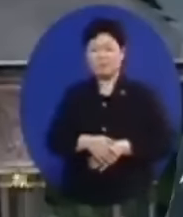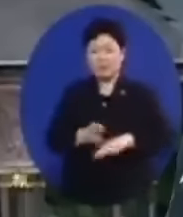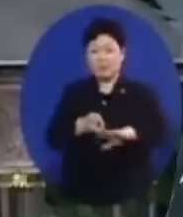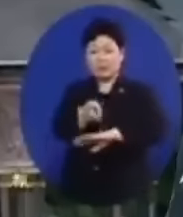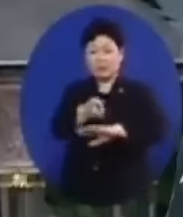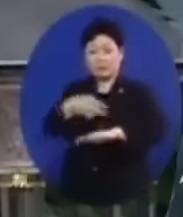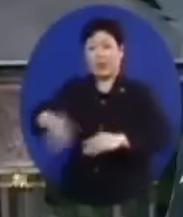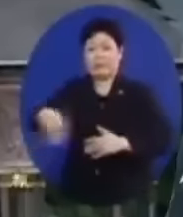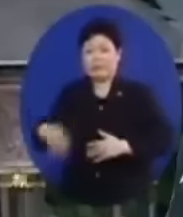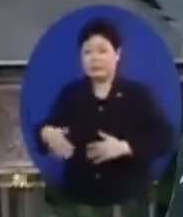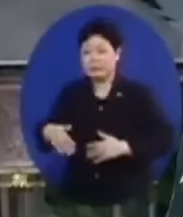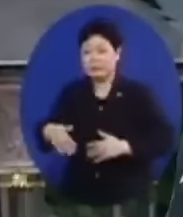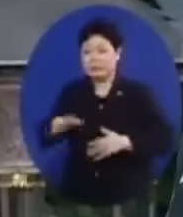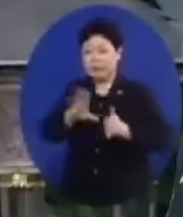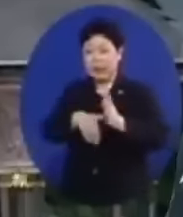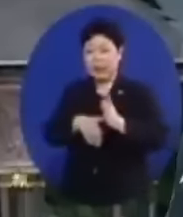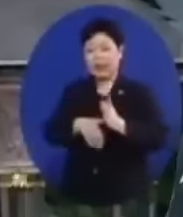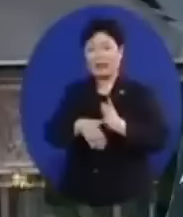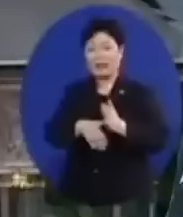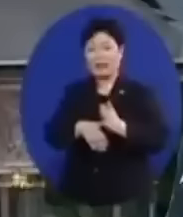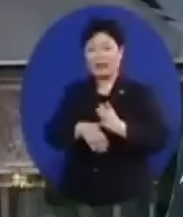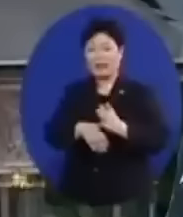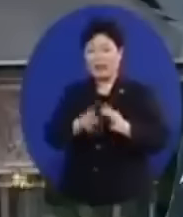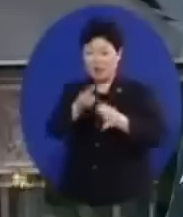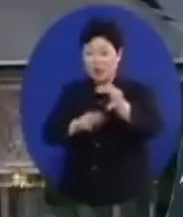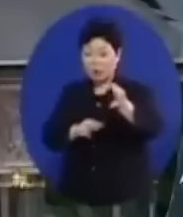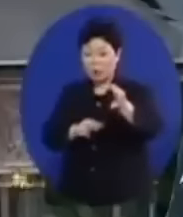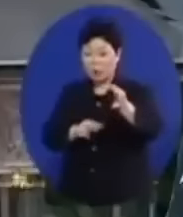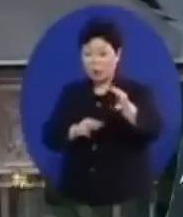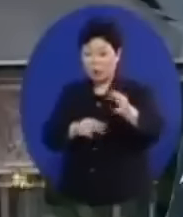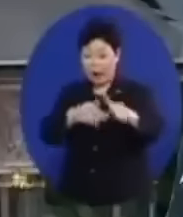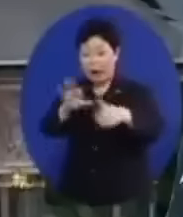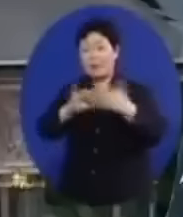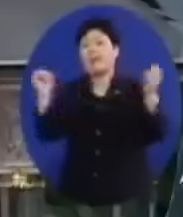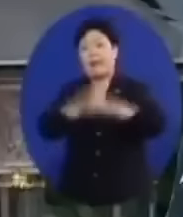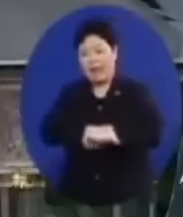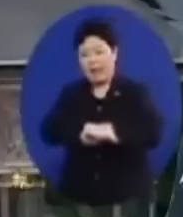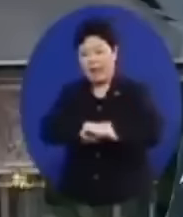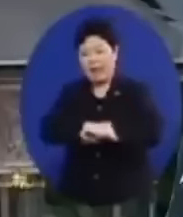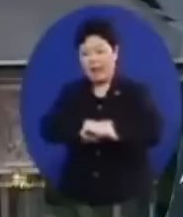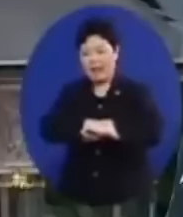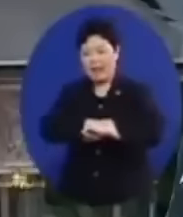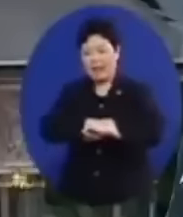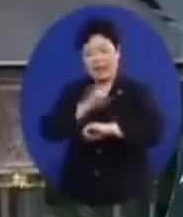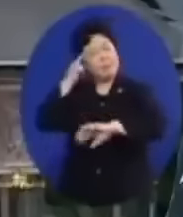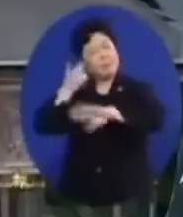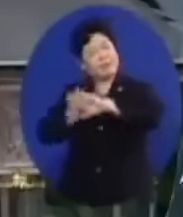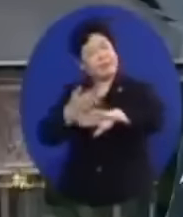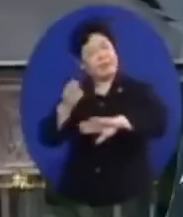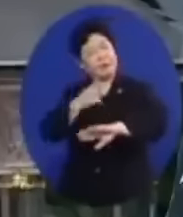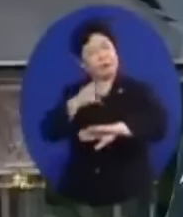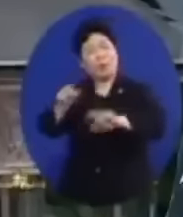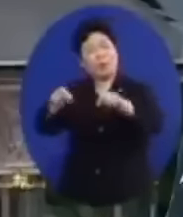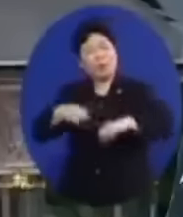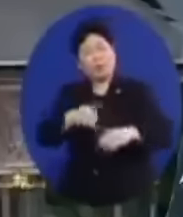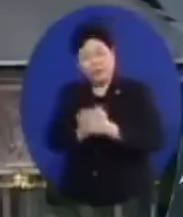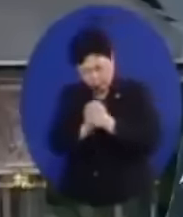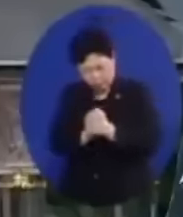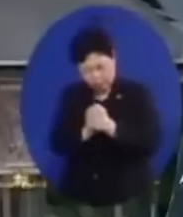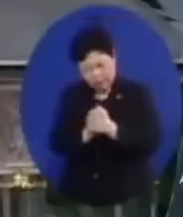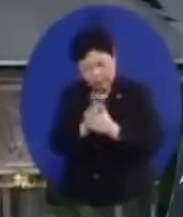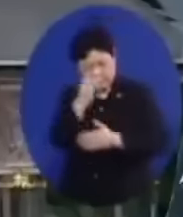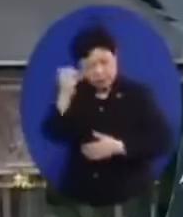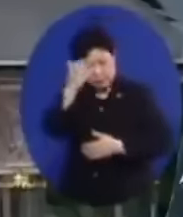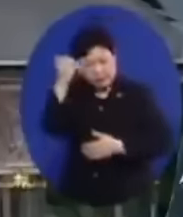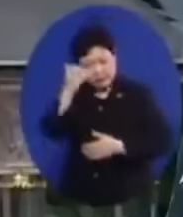자동차도 가지 아니하고 그렇게 가면 망한다고. 그런데 또 제가 기도를 하니까 또 성경에서 그